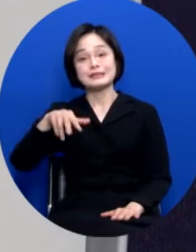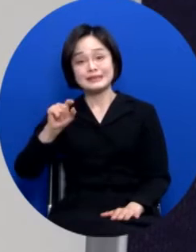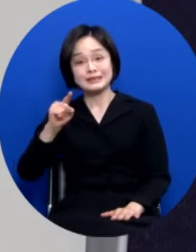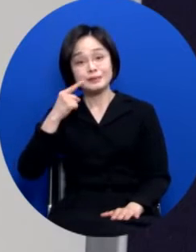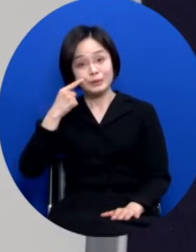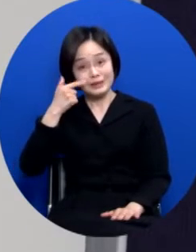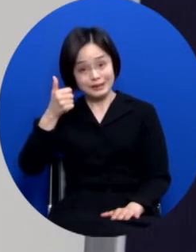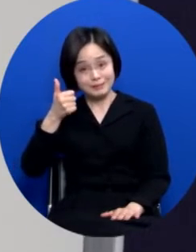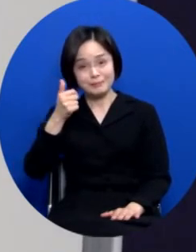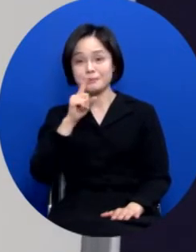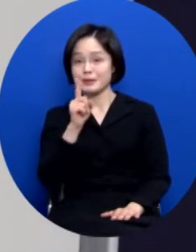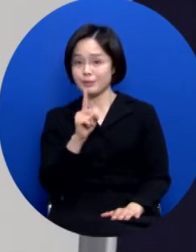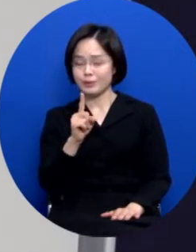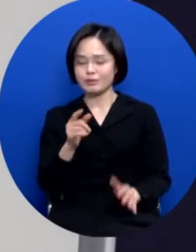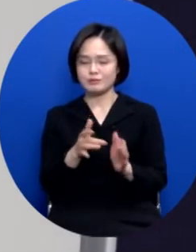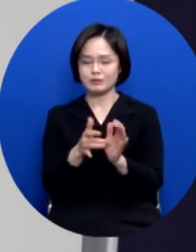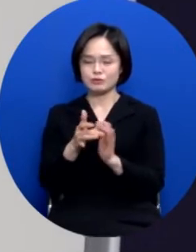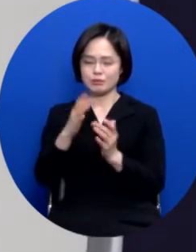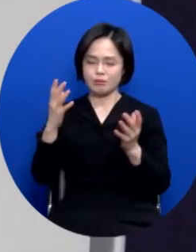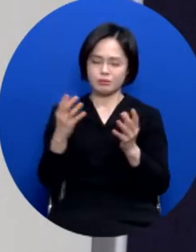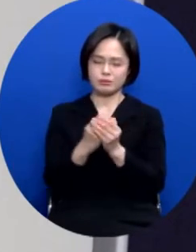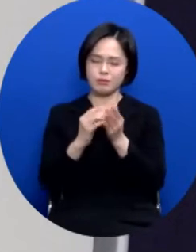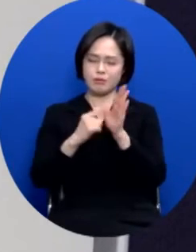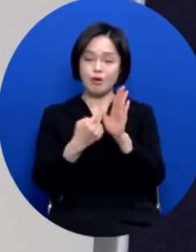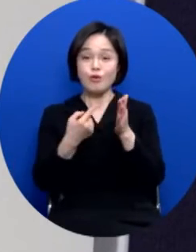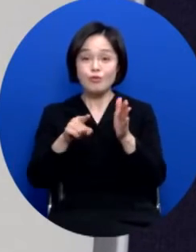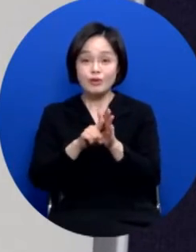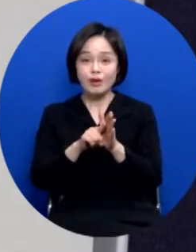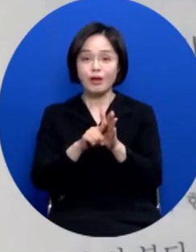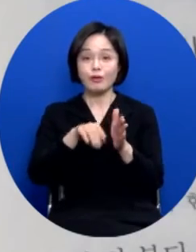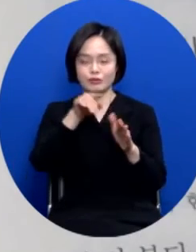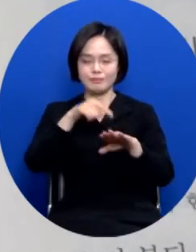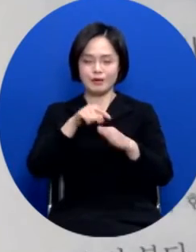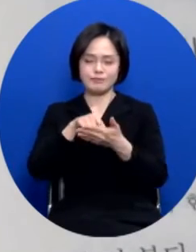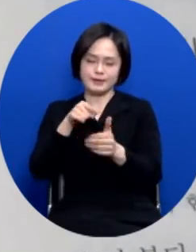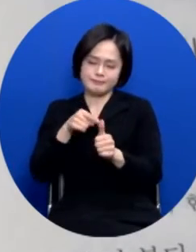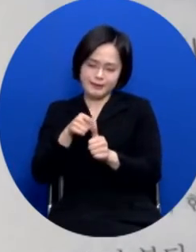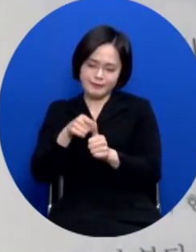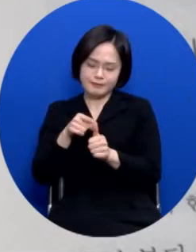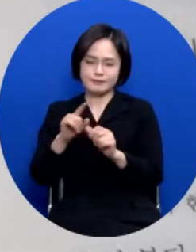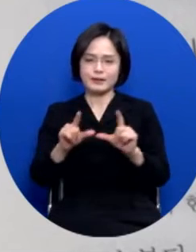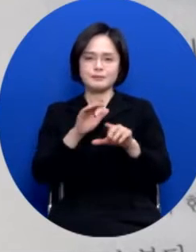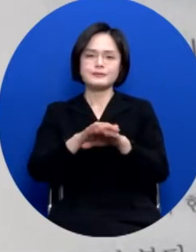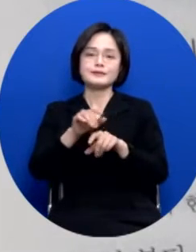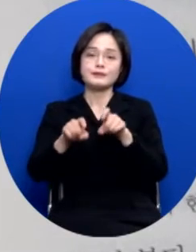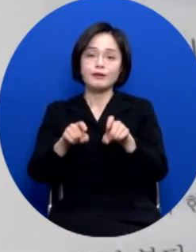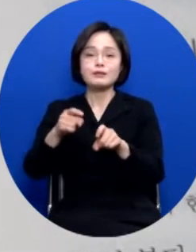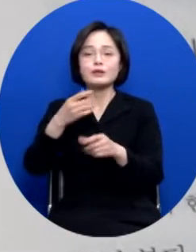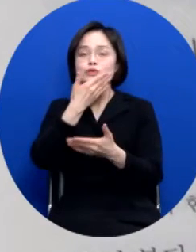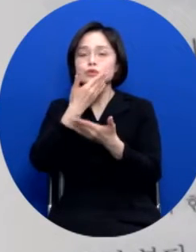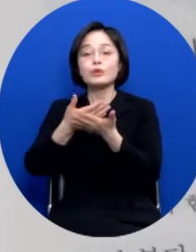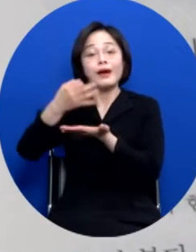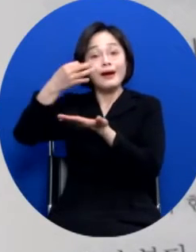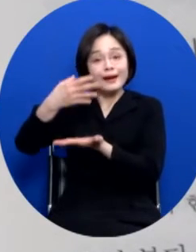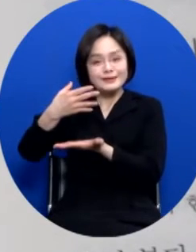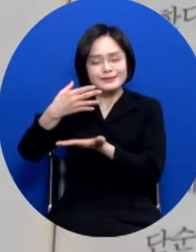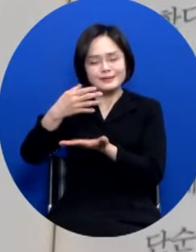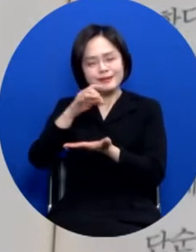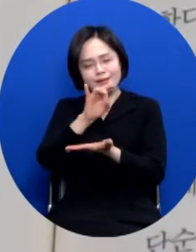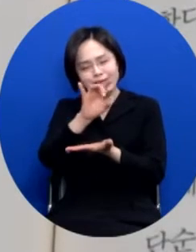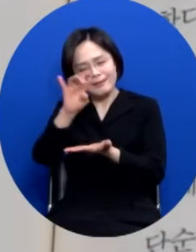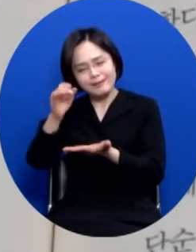예수의 온전함을 드러내기 위해 마음에 새기고 삶으로 실천해야 할 가치들을 차근히